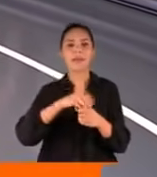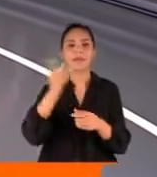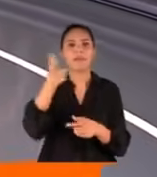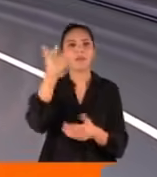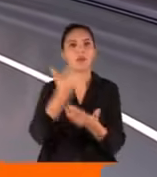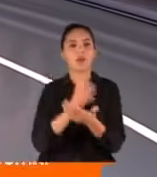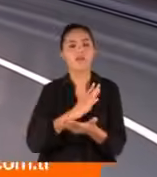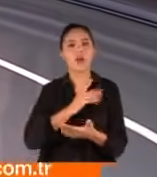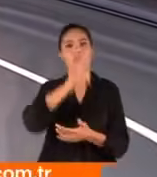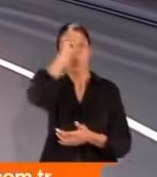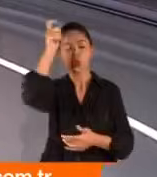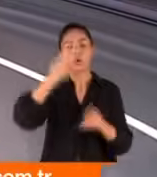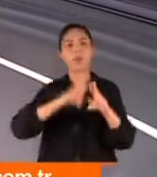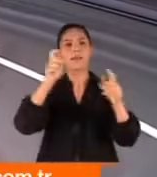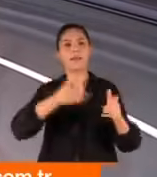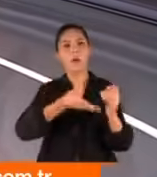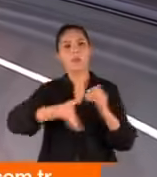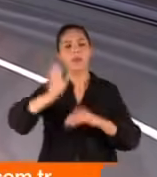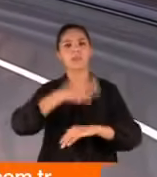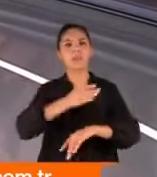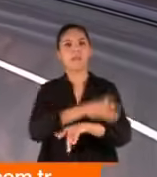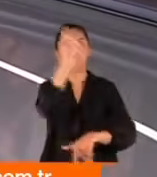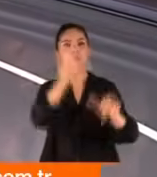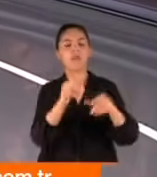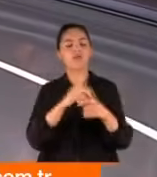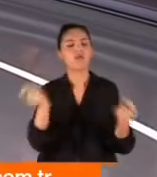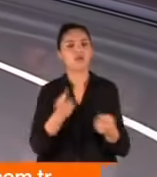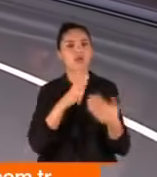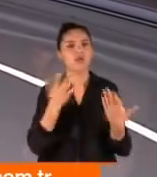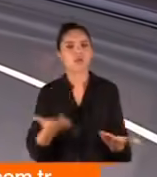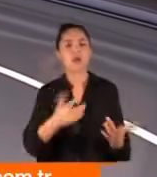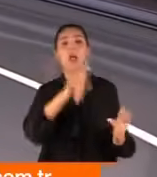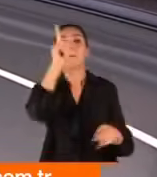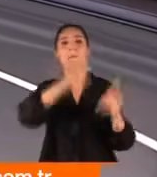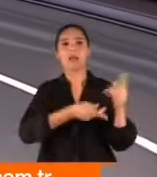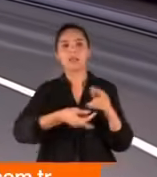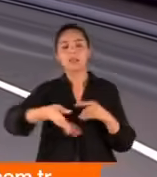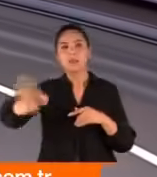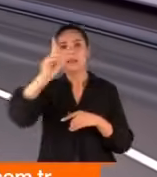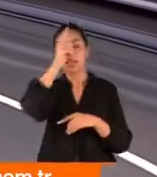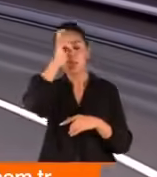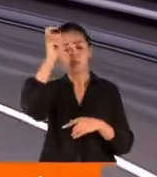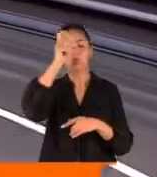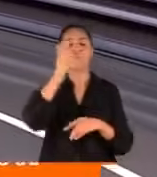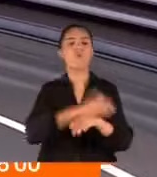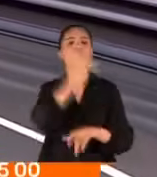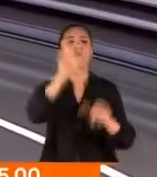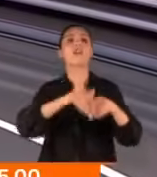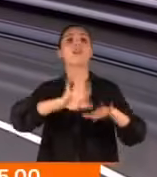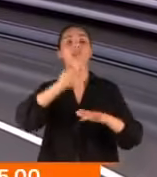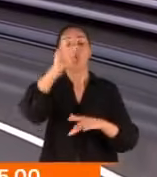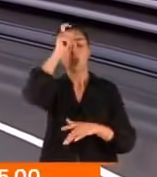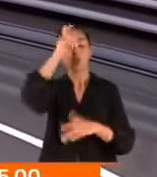Türkiye'de, Kabil'de bulunan ve ülkeden ayrılmak isteyen vatandaşlar için devrede. Tabi tahliye edilenler Türklerle de sınırlı değil. Türk Büyükelçiliği ve